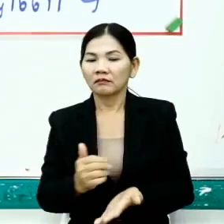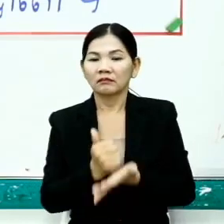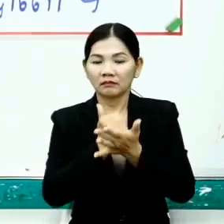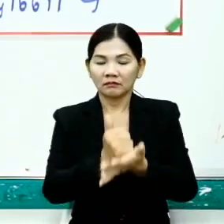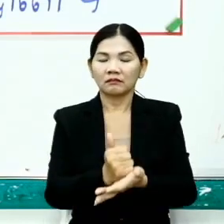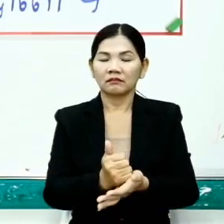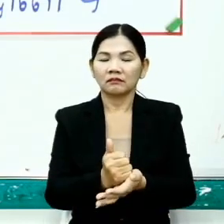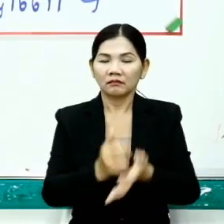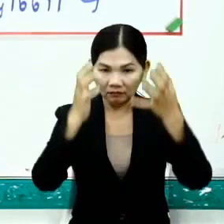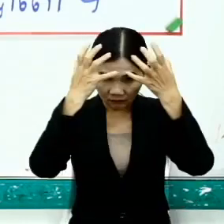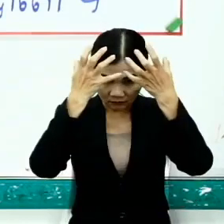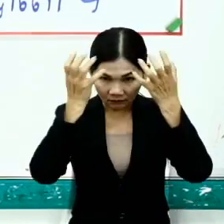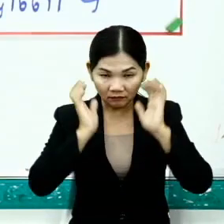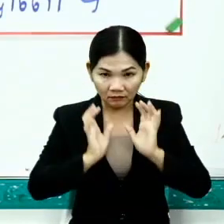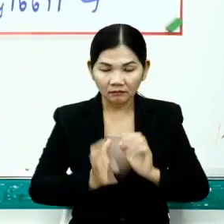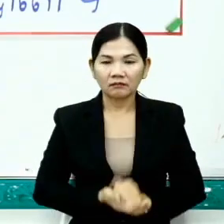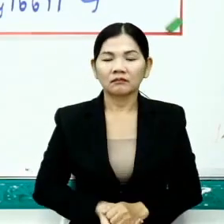តោ